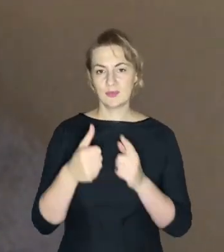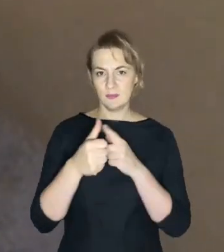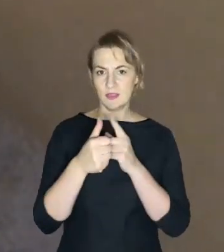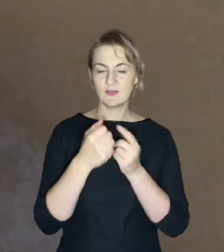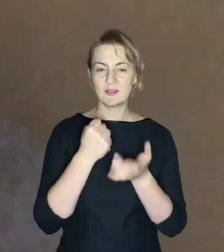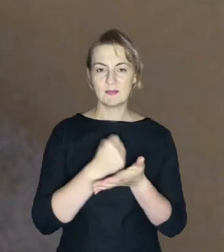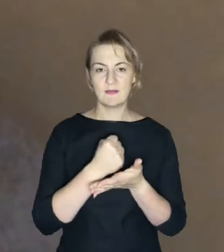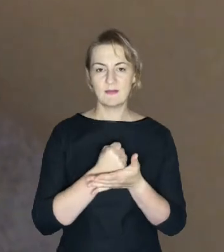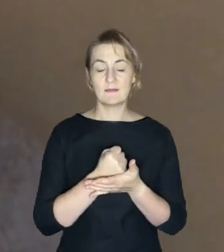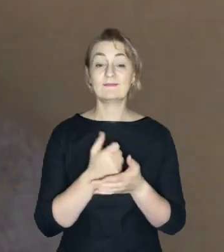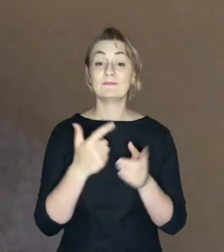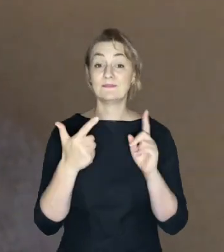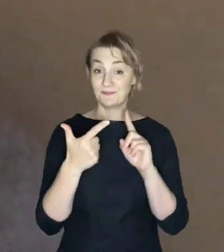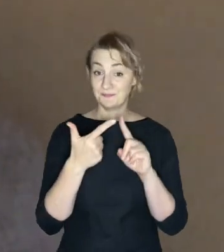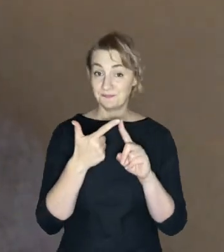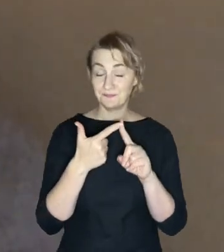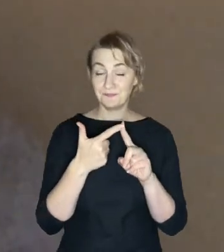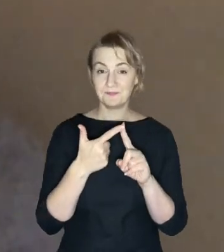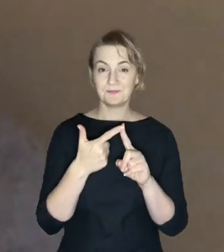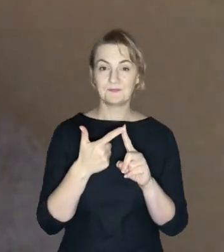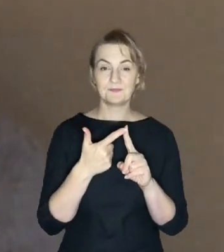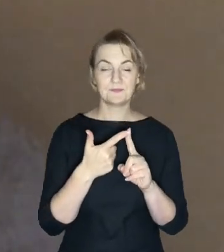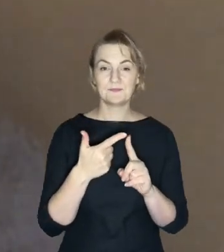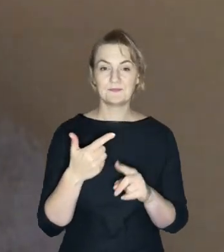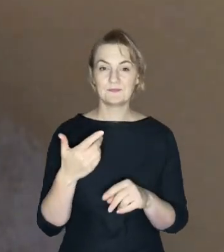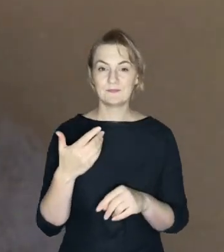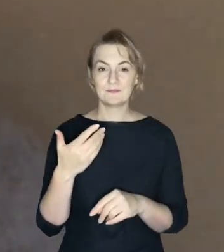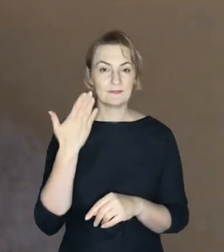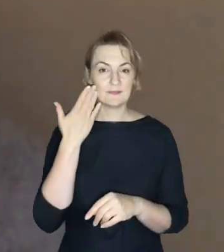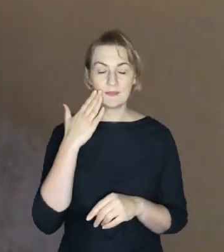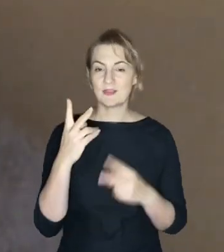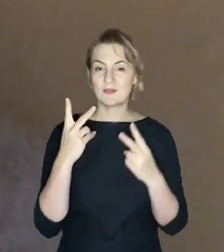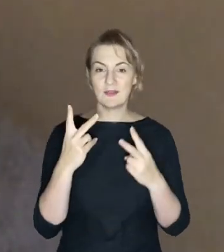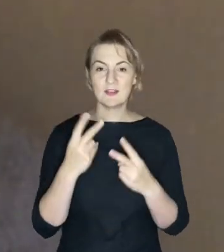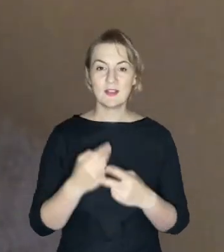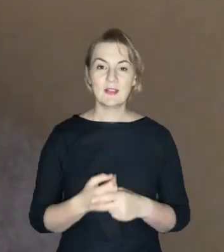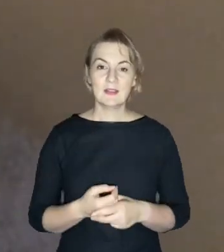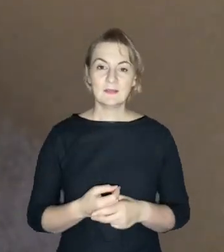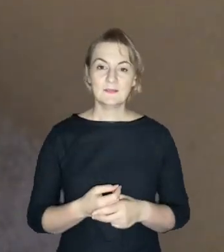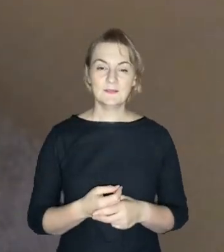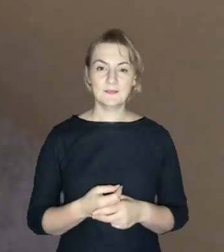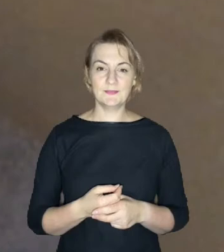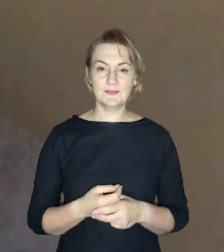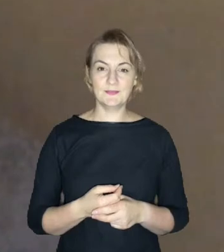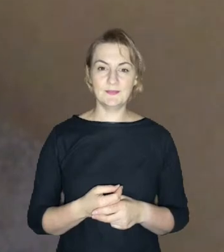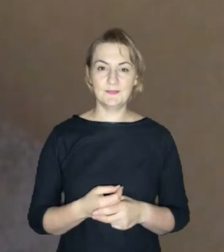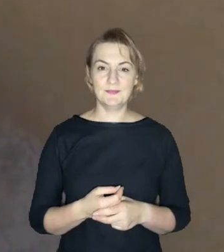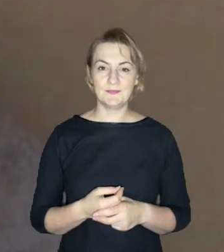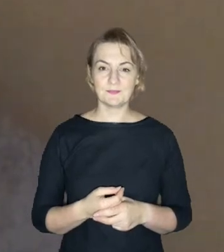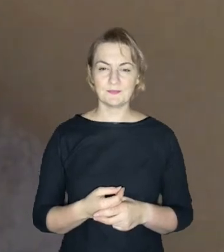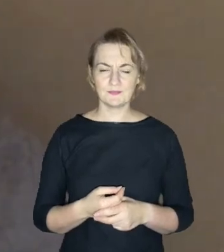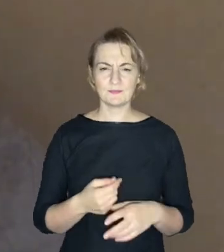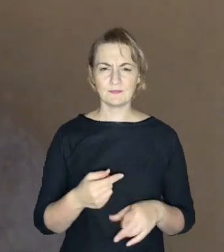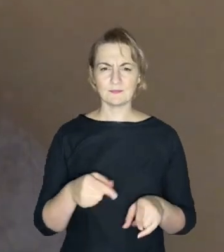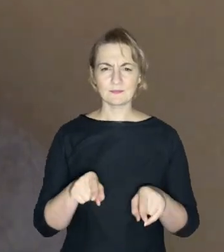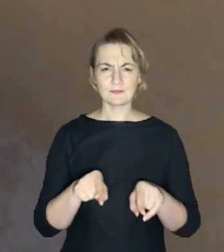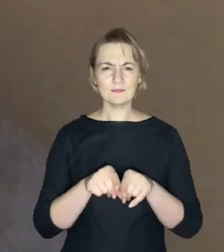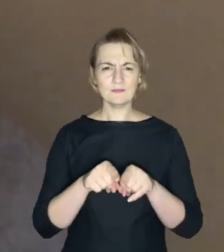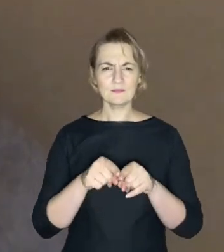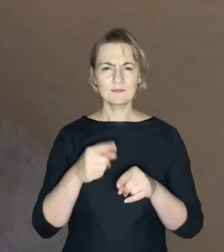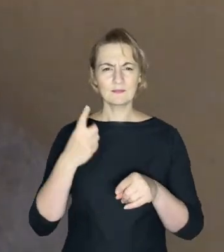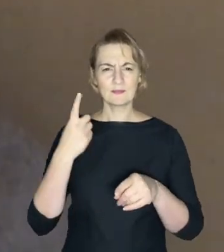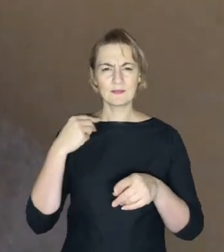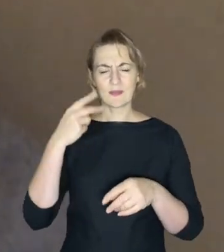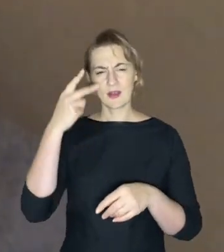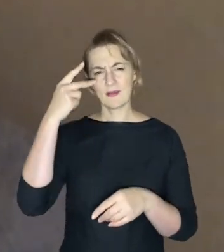rzecz to jest bardzo ważne, wiesz, taka, to chyba któryś jeszcze z greckich